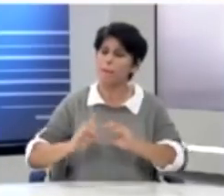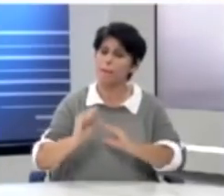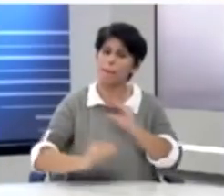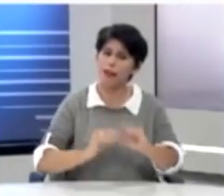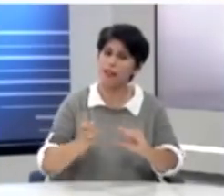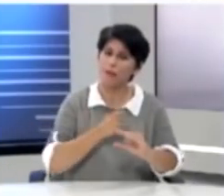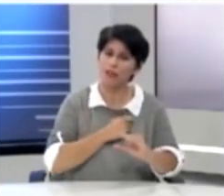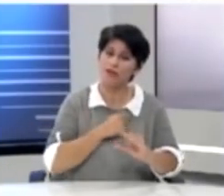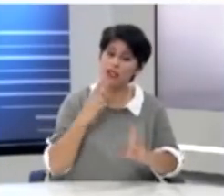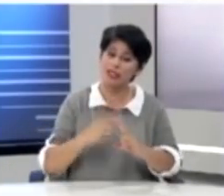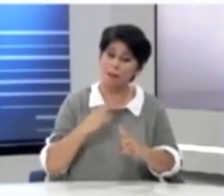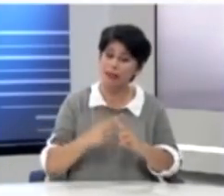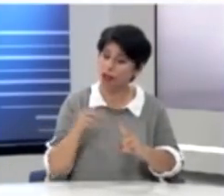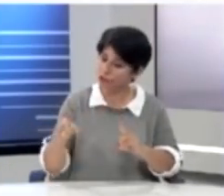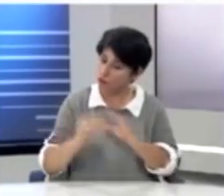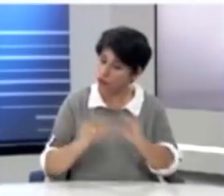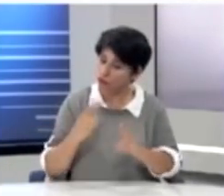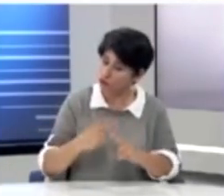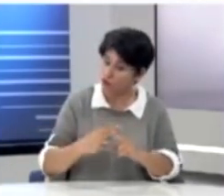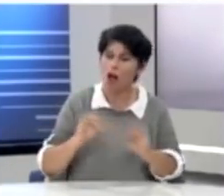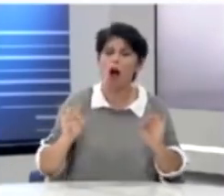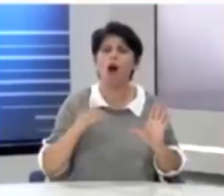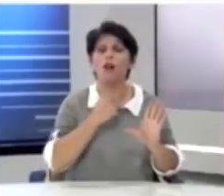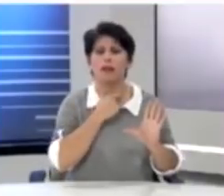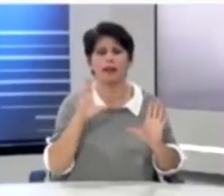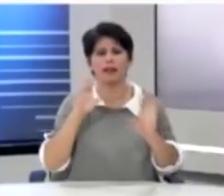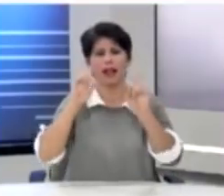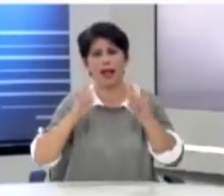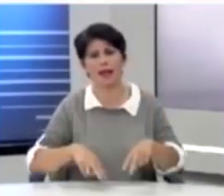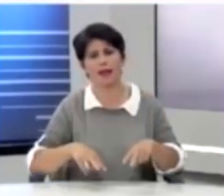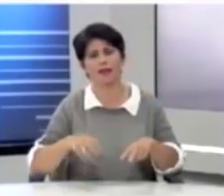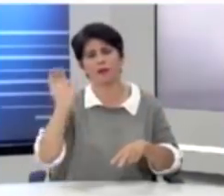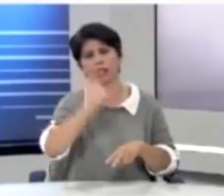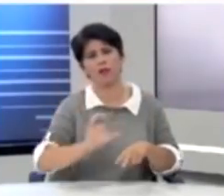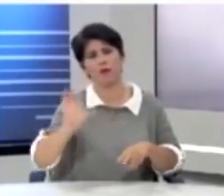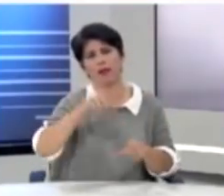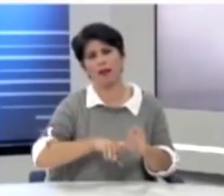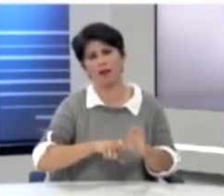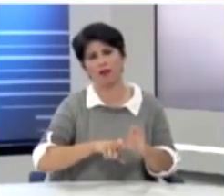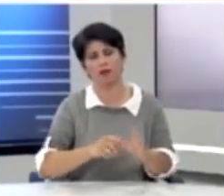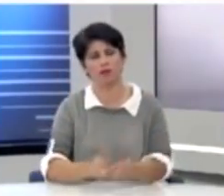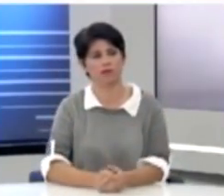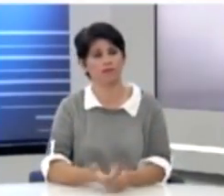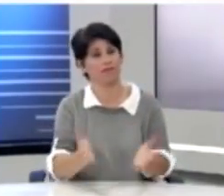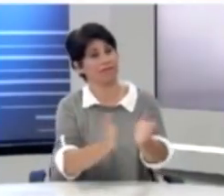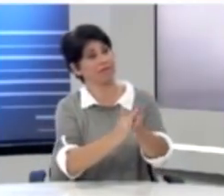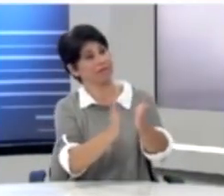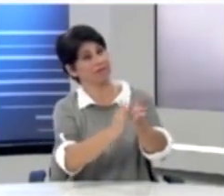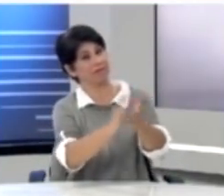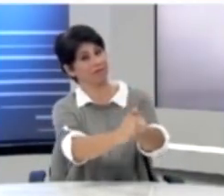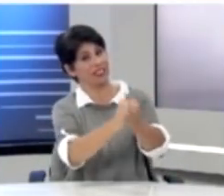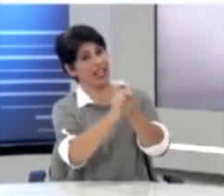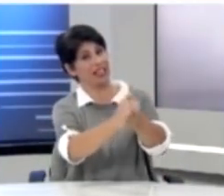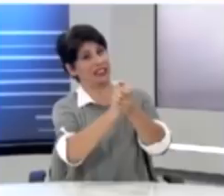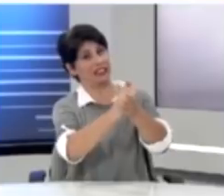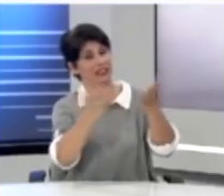θα θεωρείται σημαντική, χωρίς να χρειάζεται έγκριση από την Ευρωπαϊκή Ένωση. Συγχαρητήρια.